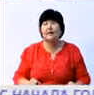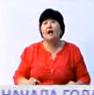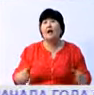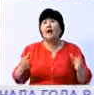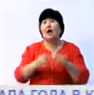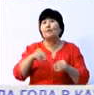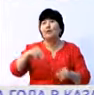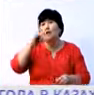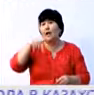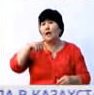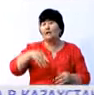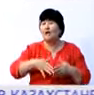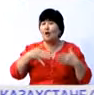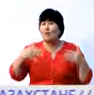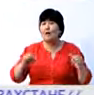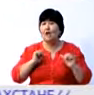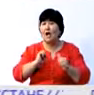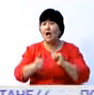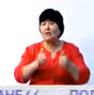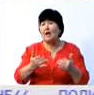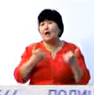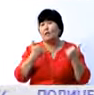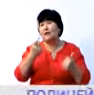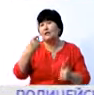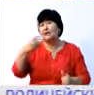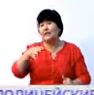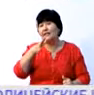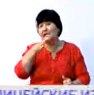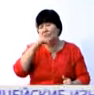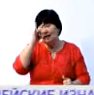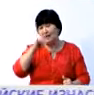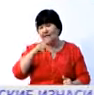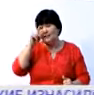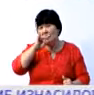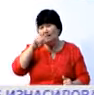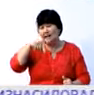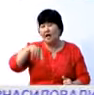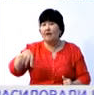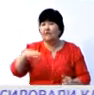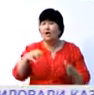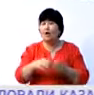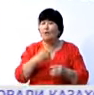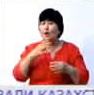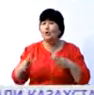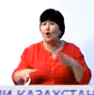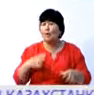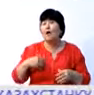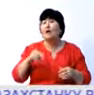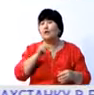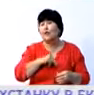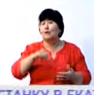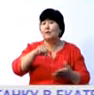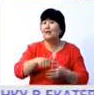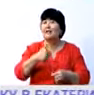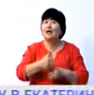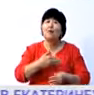Компания «Петроказахстан» проводит масштабную спартакиаду, посвященную 120-летию казахстанской нефти. Все команды хорошо подготовлены. Сотрудники приняли